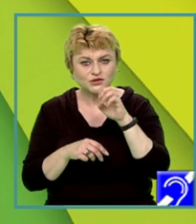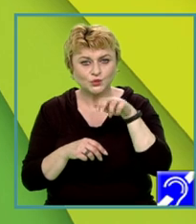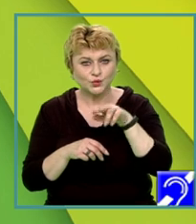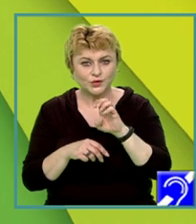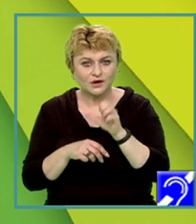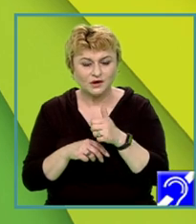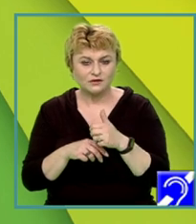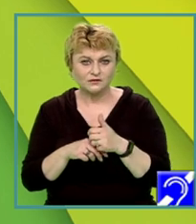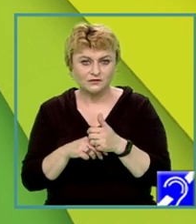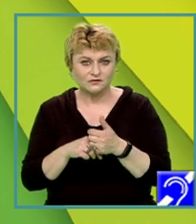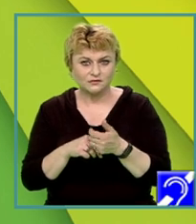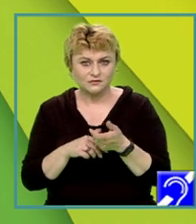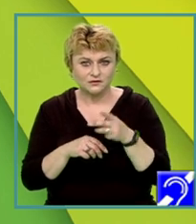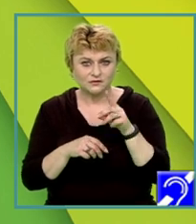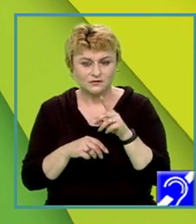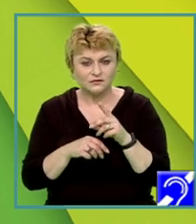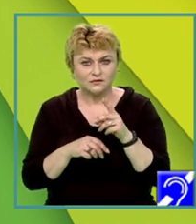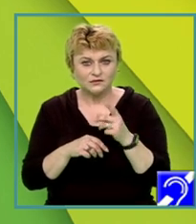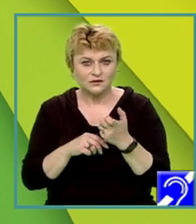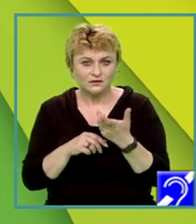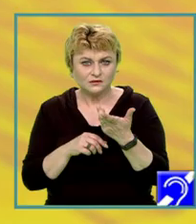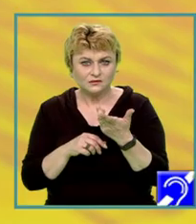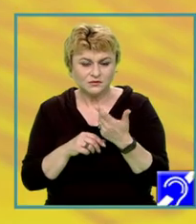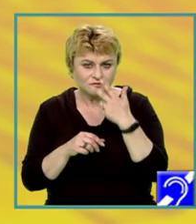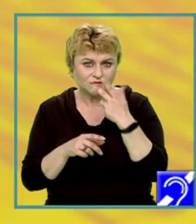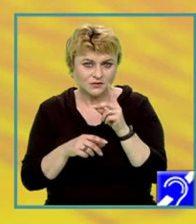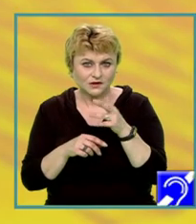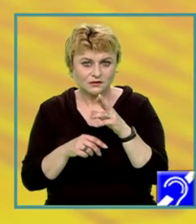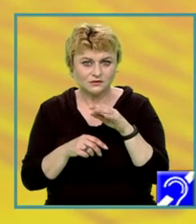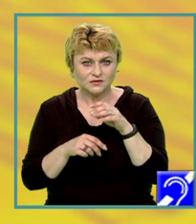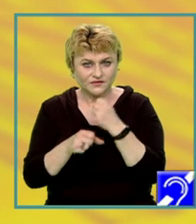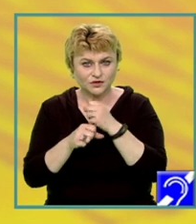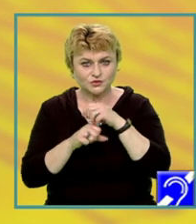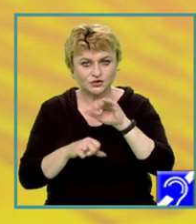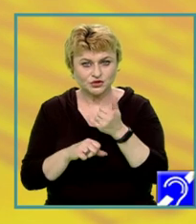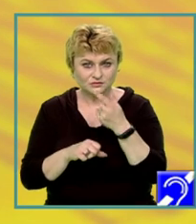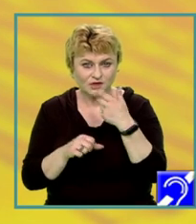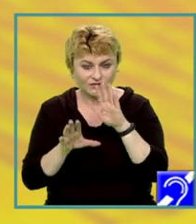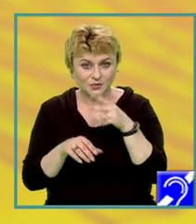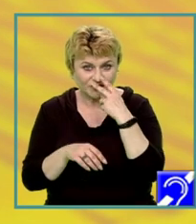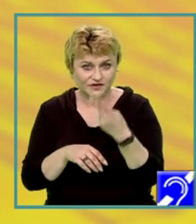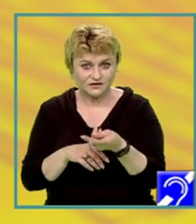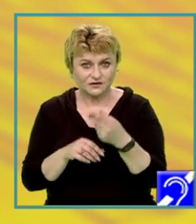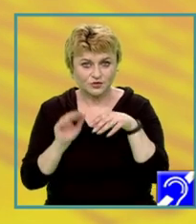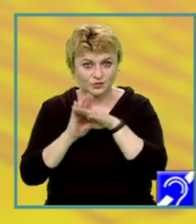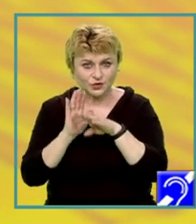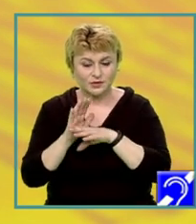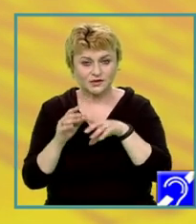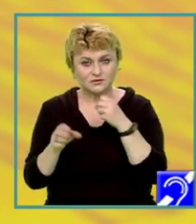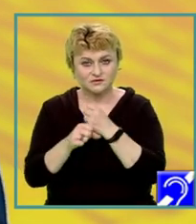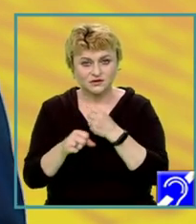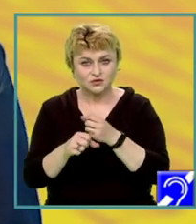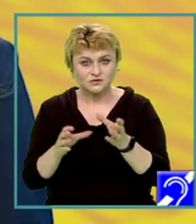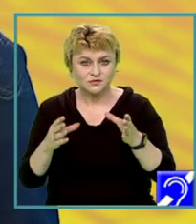bisectoare dar și vă avem în vedere faptul că problema se corelează